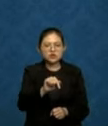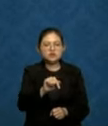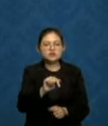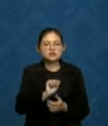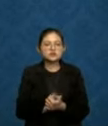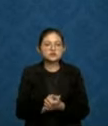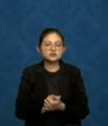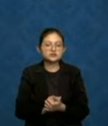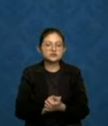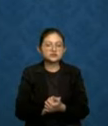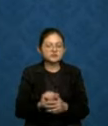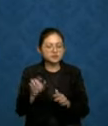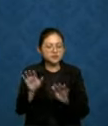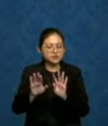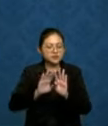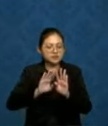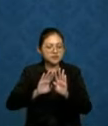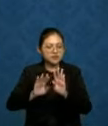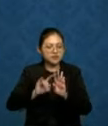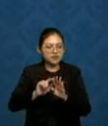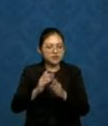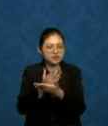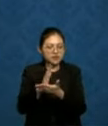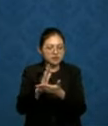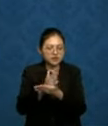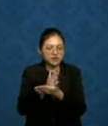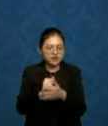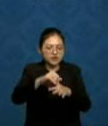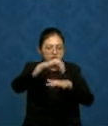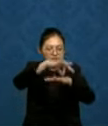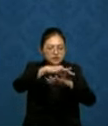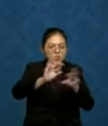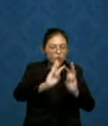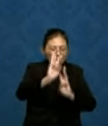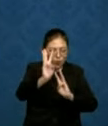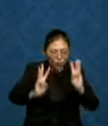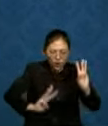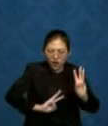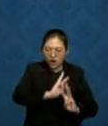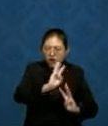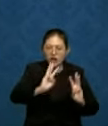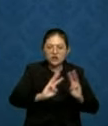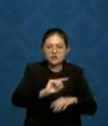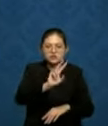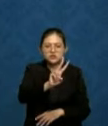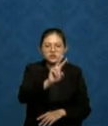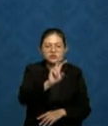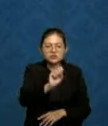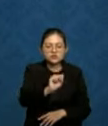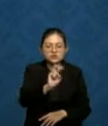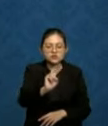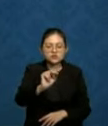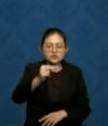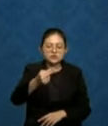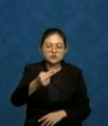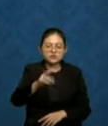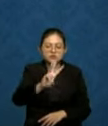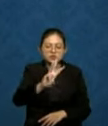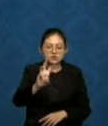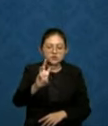ครับโดยเป็นสัดส่วนของภาคการผลิตที่มีตำแหน่งงานว่างมากที่สุดที่2611